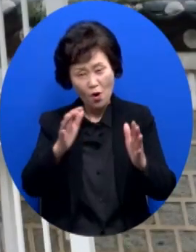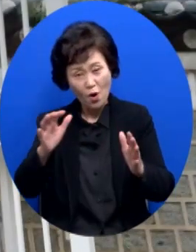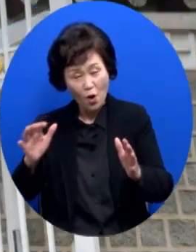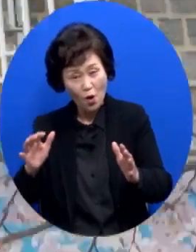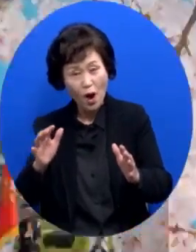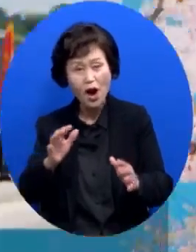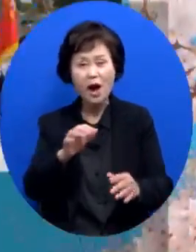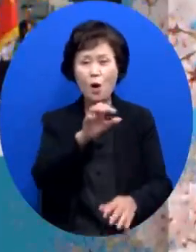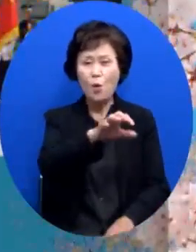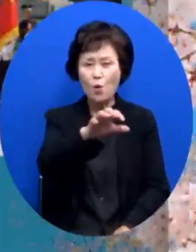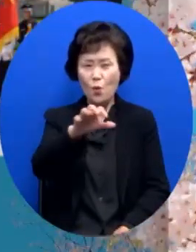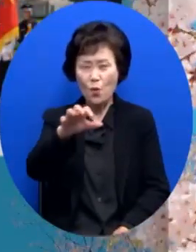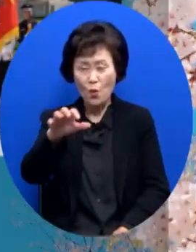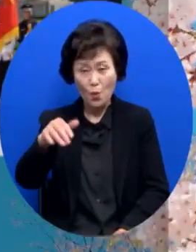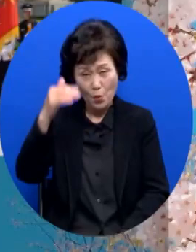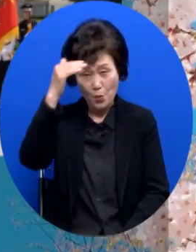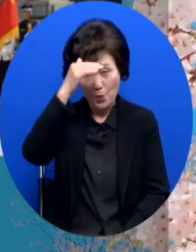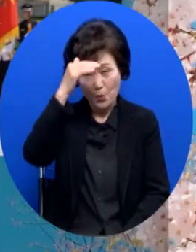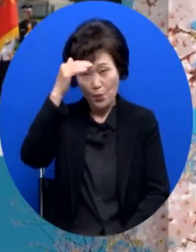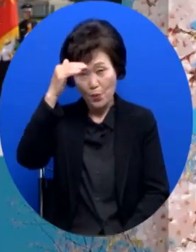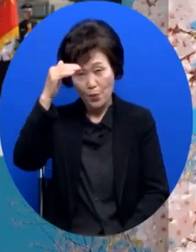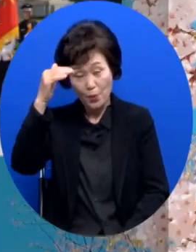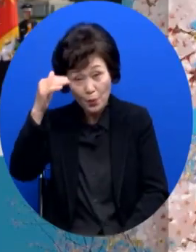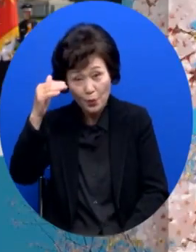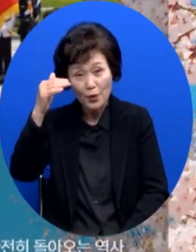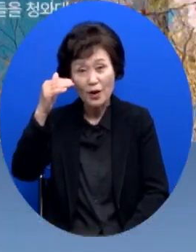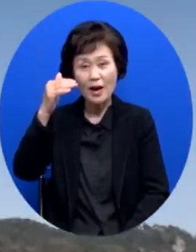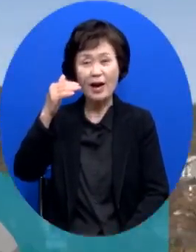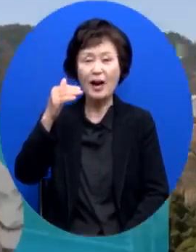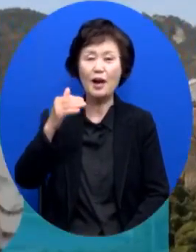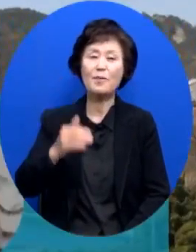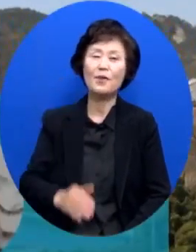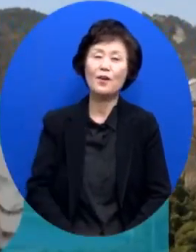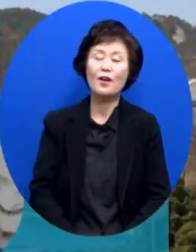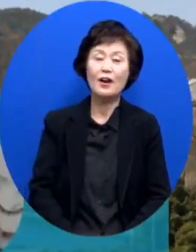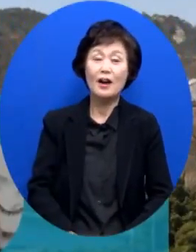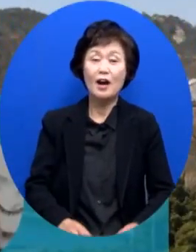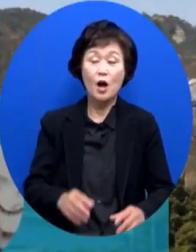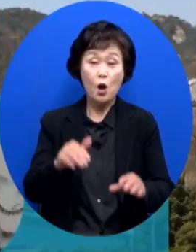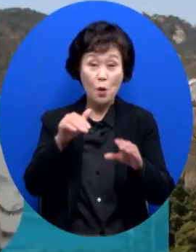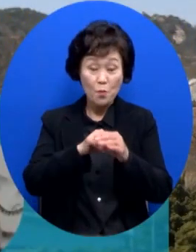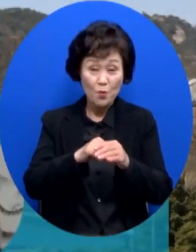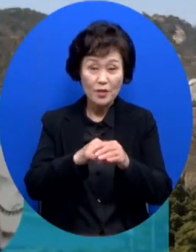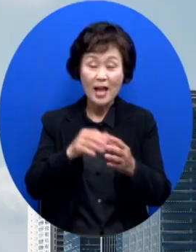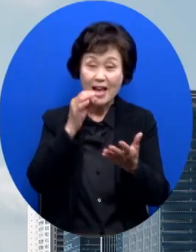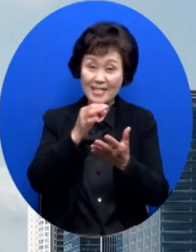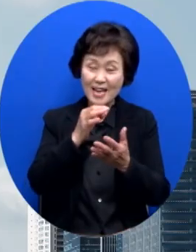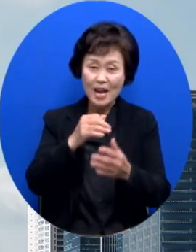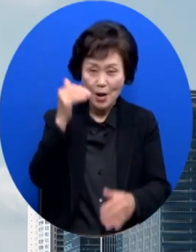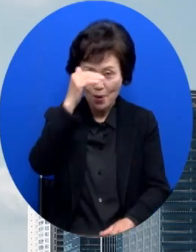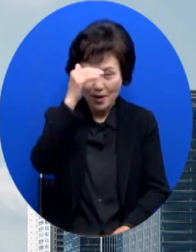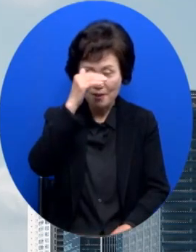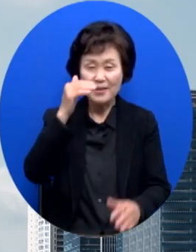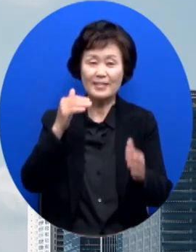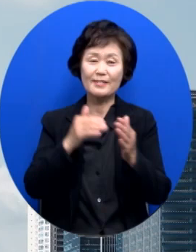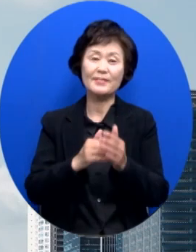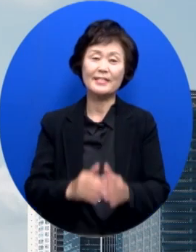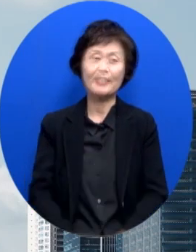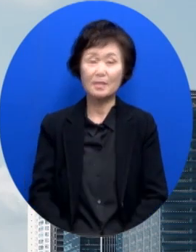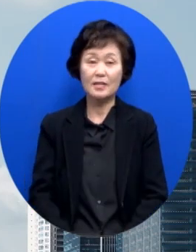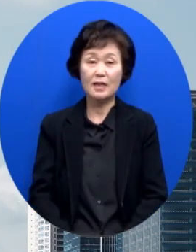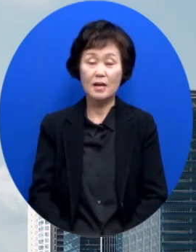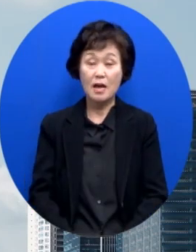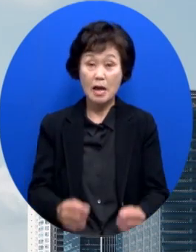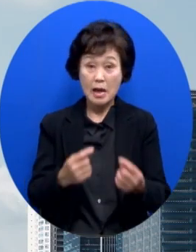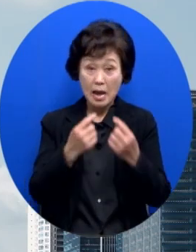경주 방영대좌 석조열의 좌상과 오운정 등 문화재를 관람했습니다. 신속